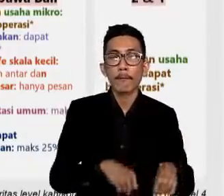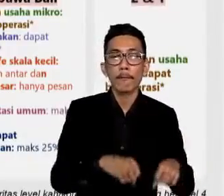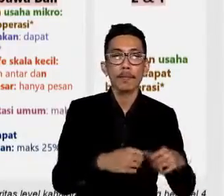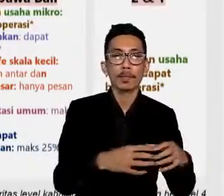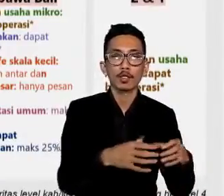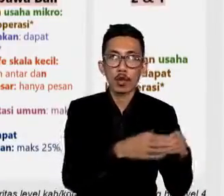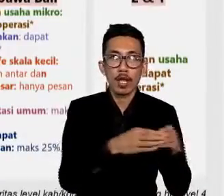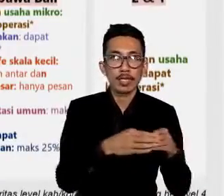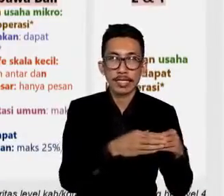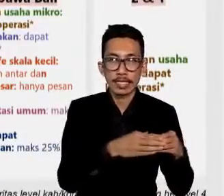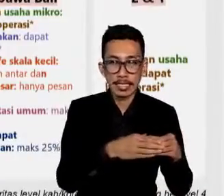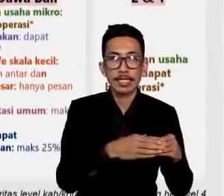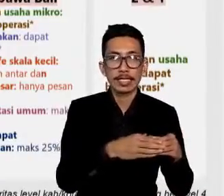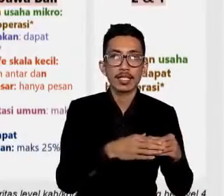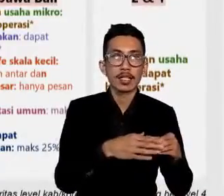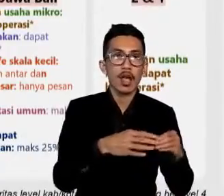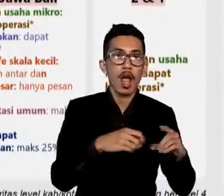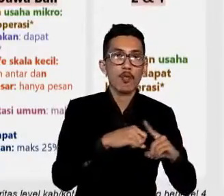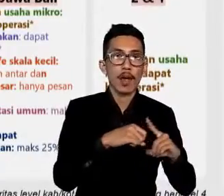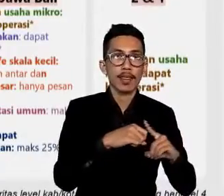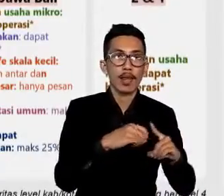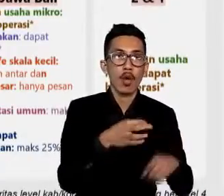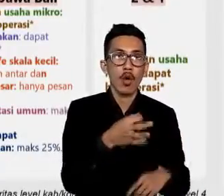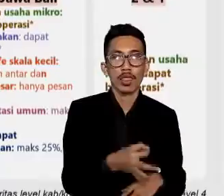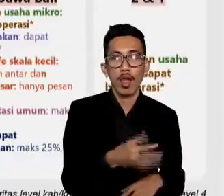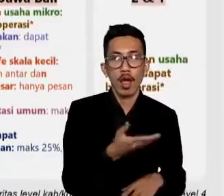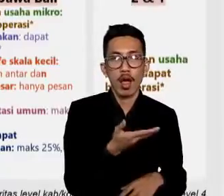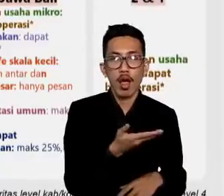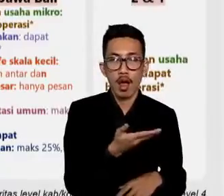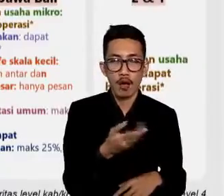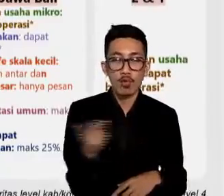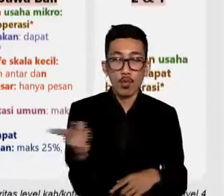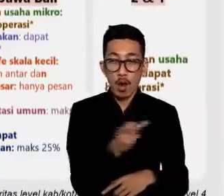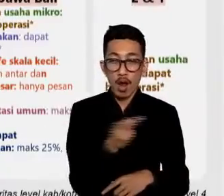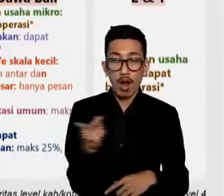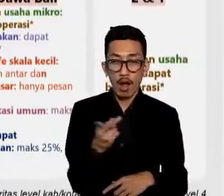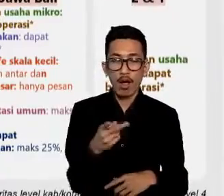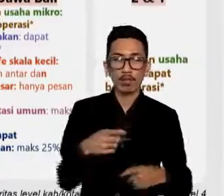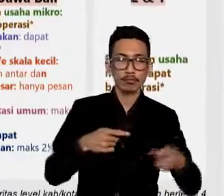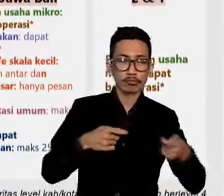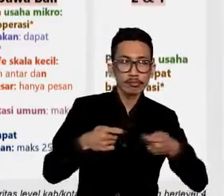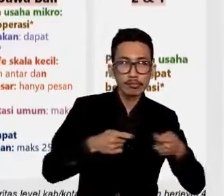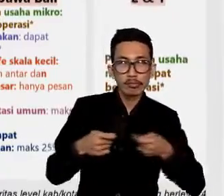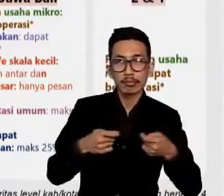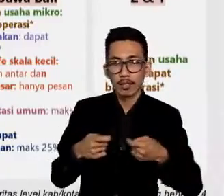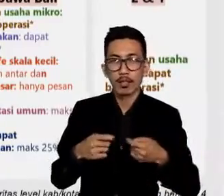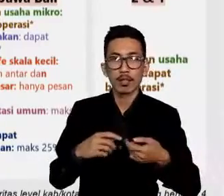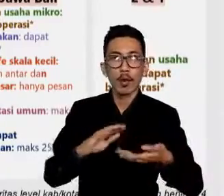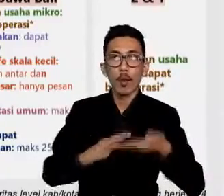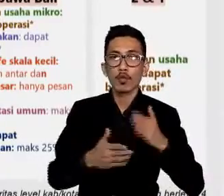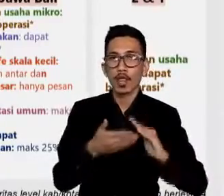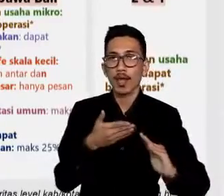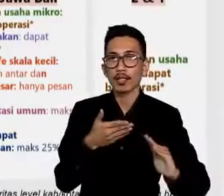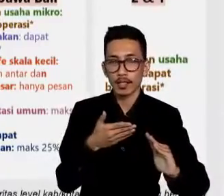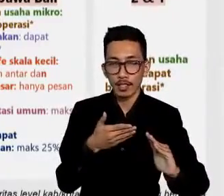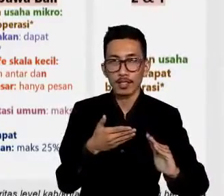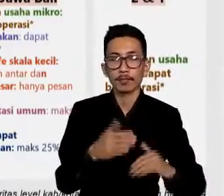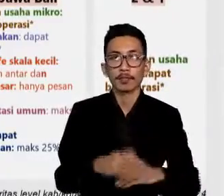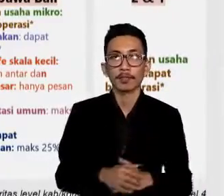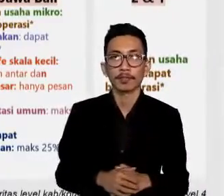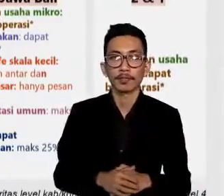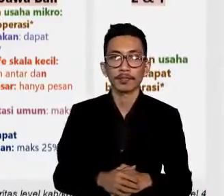kabupaten kota Hai secara paralel keduanya juga menerapkan pengendalian di tingkat komunitas berdasarkan